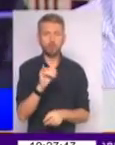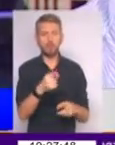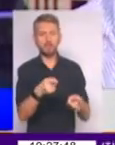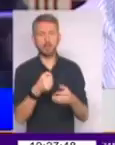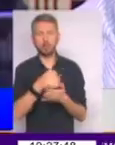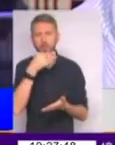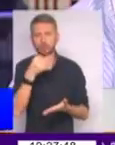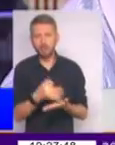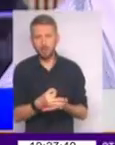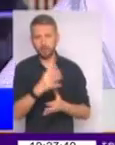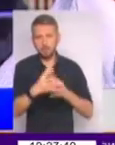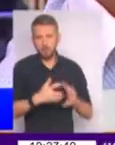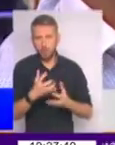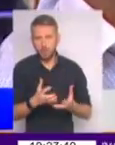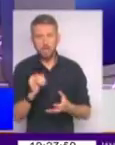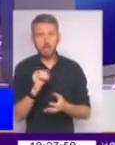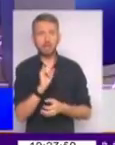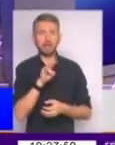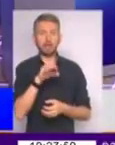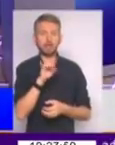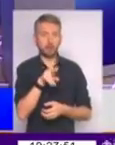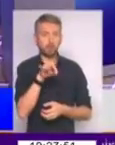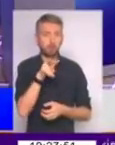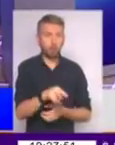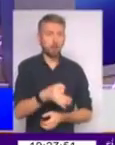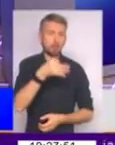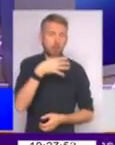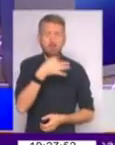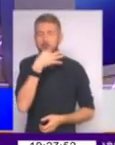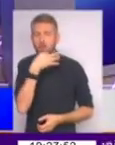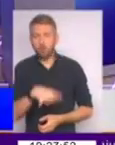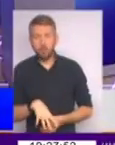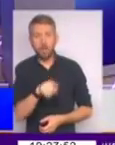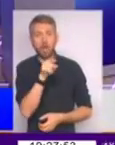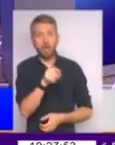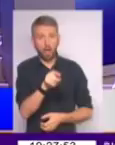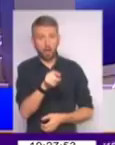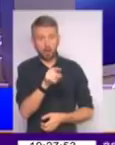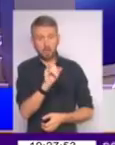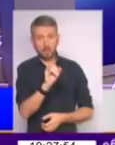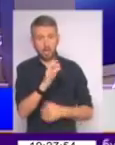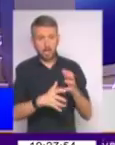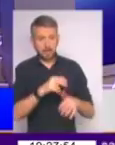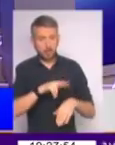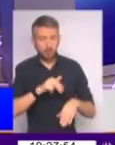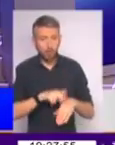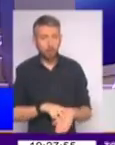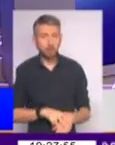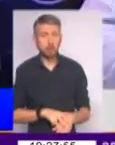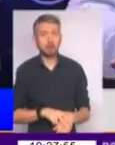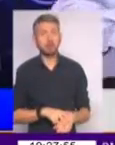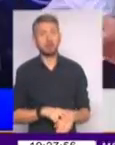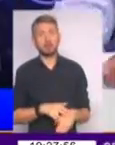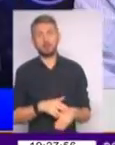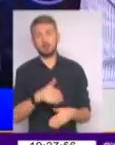відповідальності і так далі міжнародний, Інтерпол, подобається нам цього чи не подобається, але Інтерпол відкликав ці